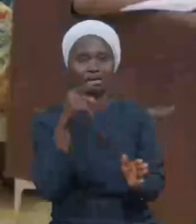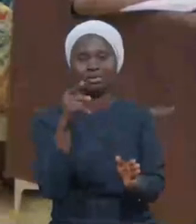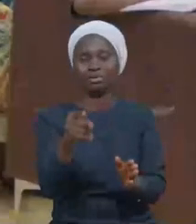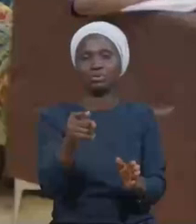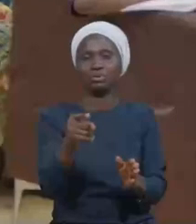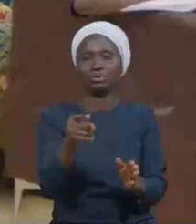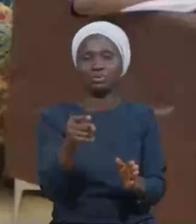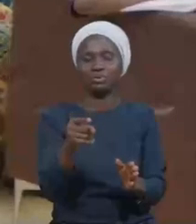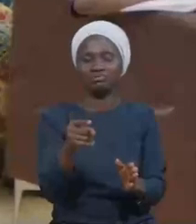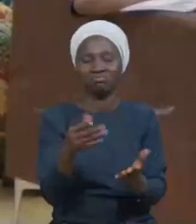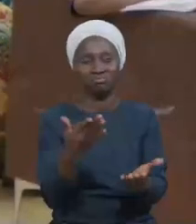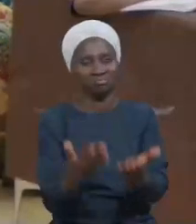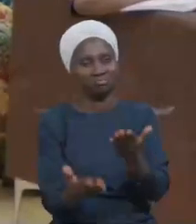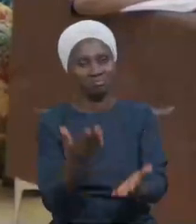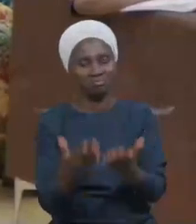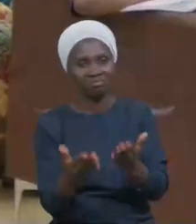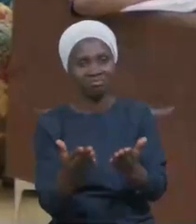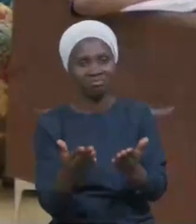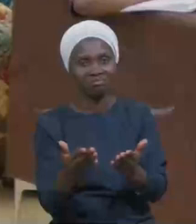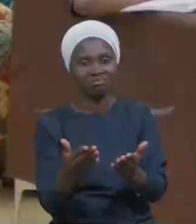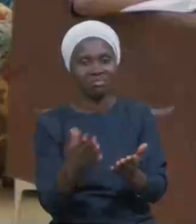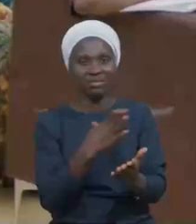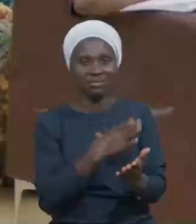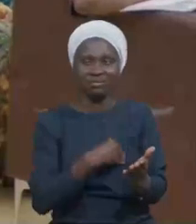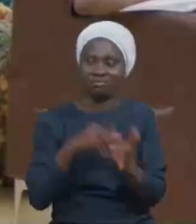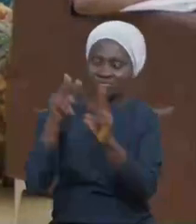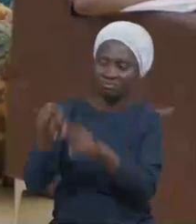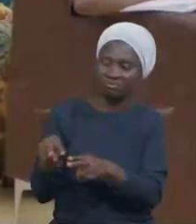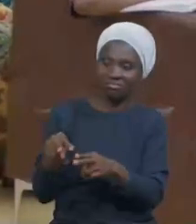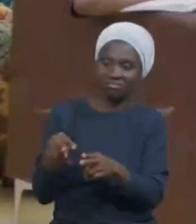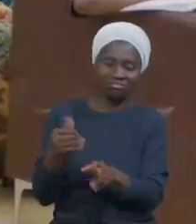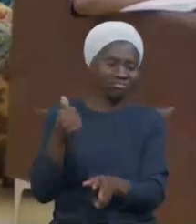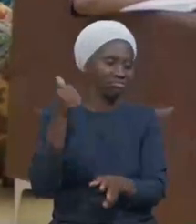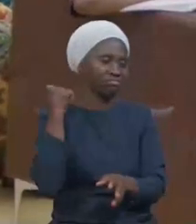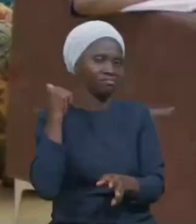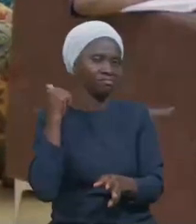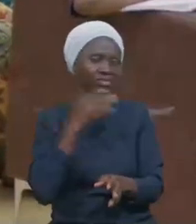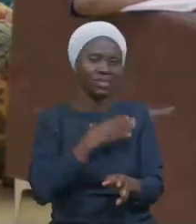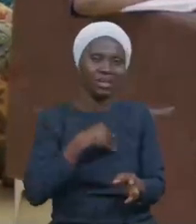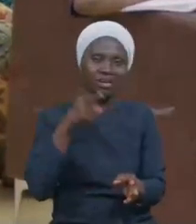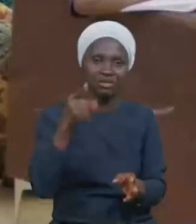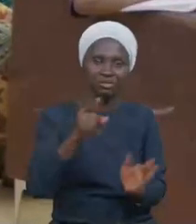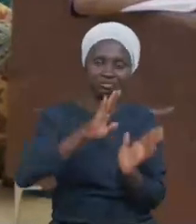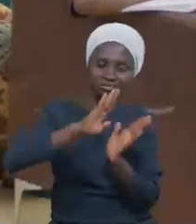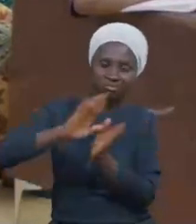et tu le méprises, tu le renvoies,